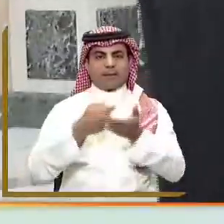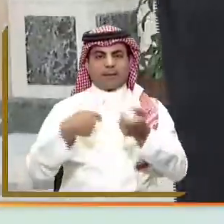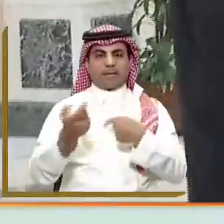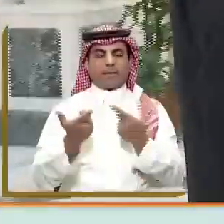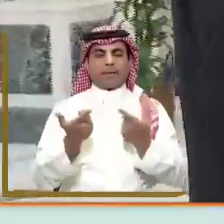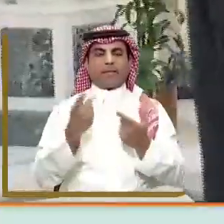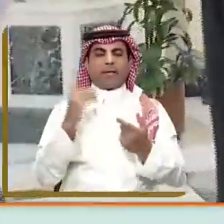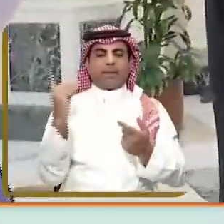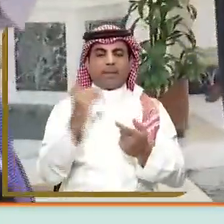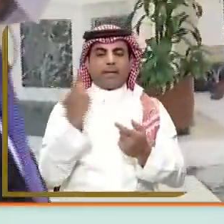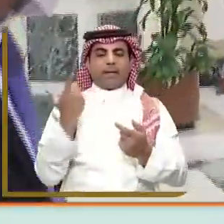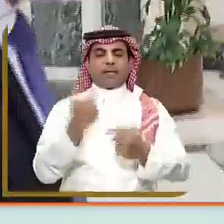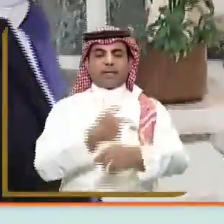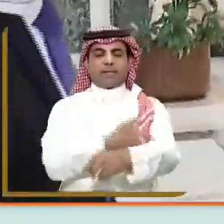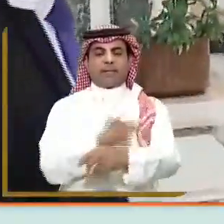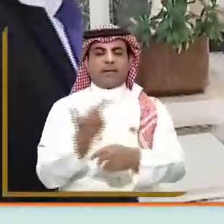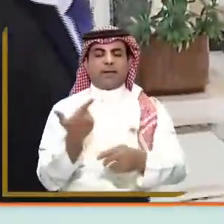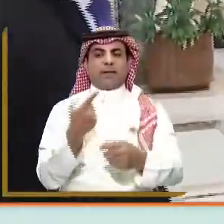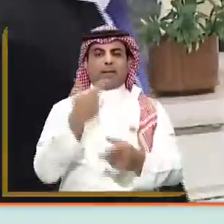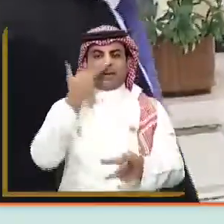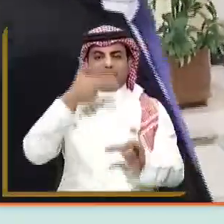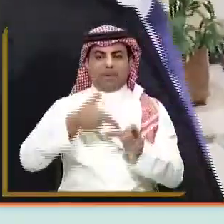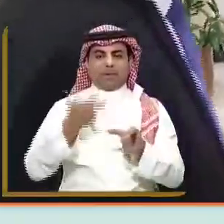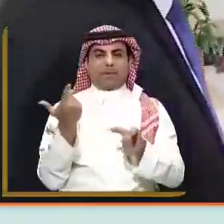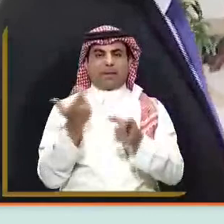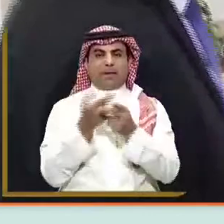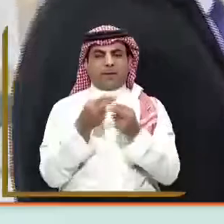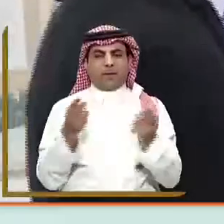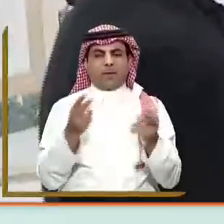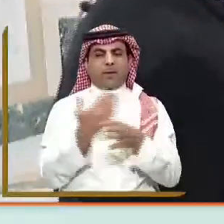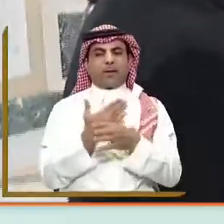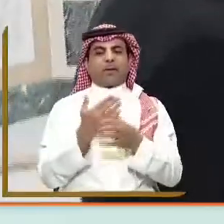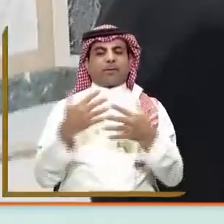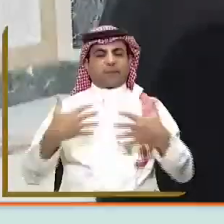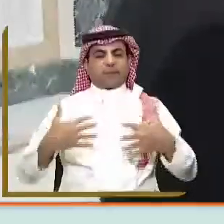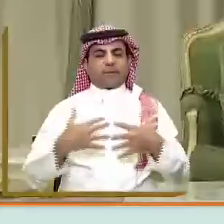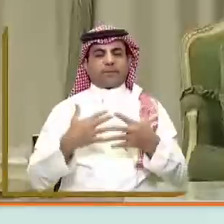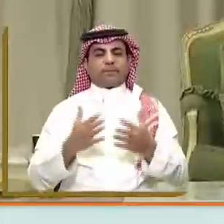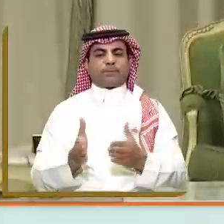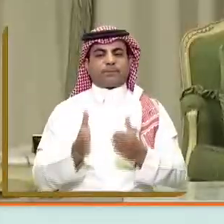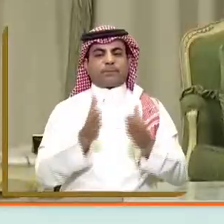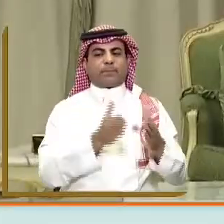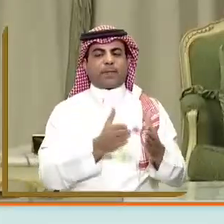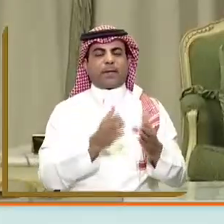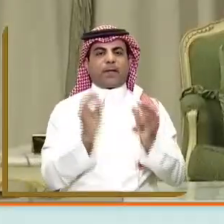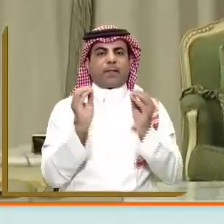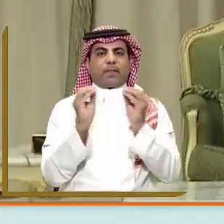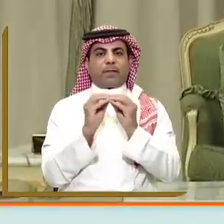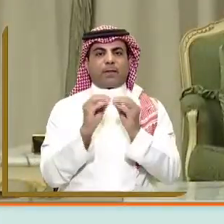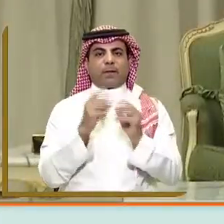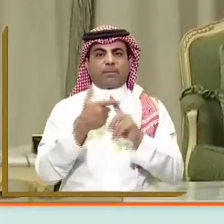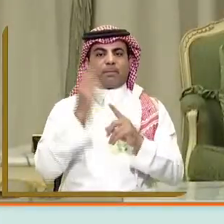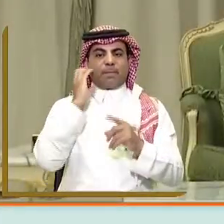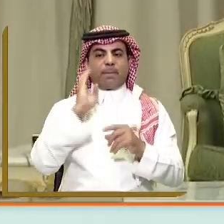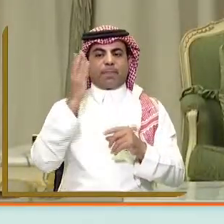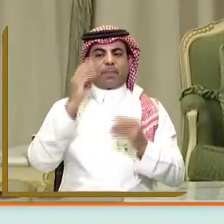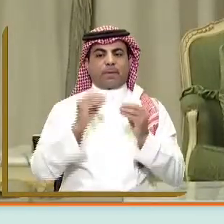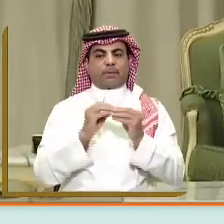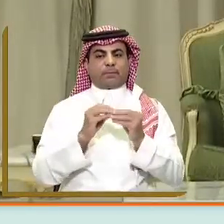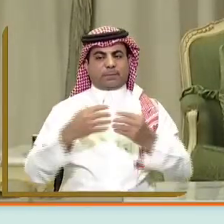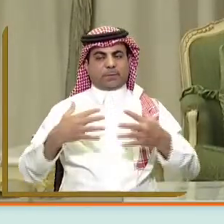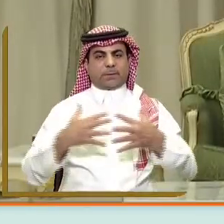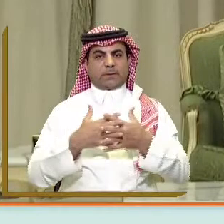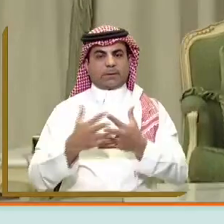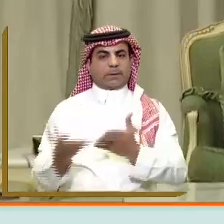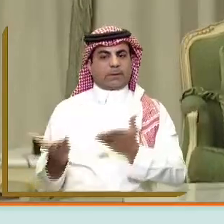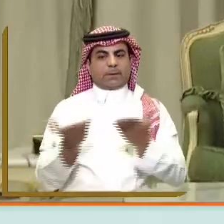المجالات الاقتصادية والتنموية والبيئية والصحية والطاقة وغيرها. كما أعرب سمو ولي العهد عن ثقته